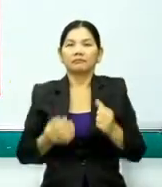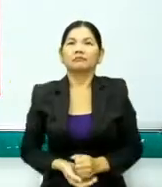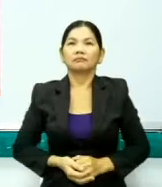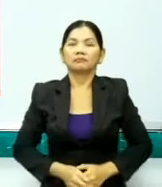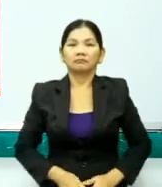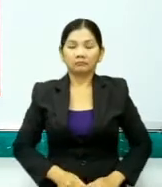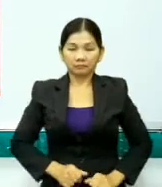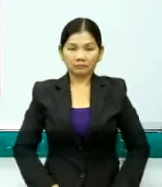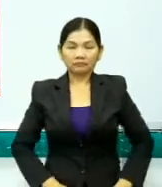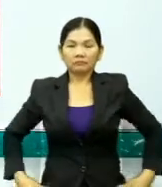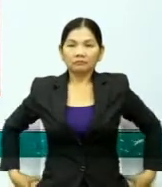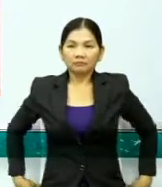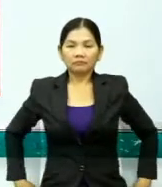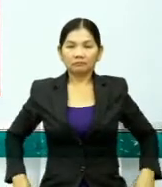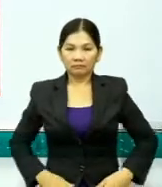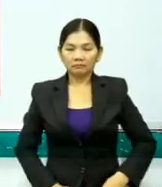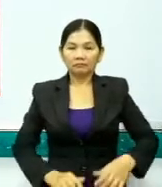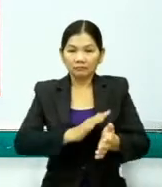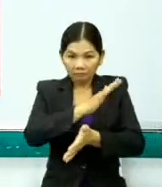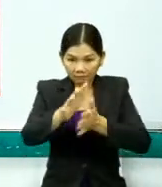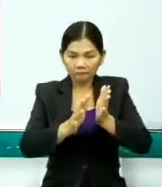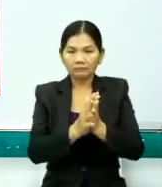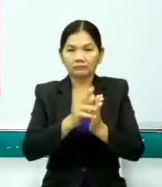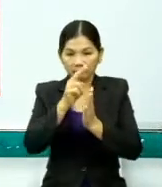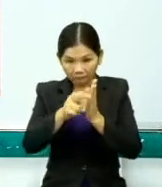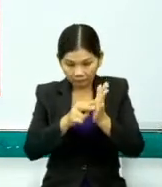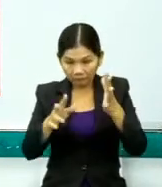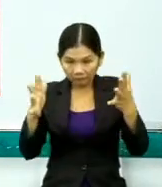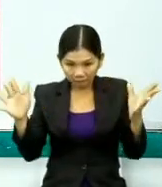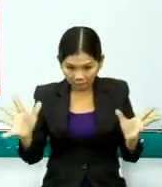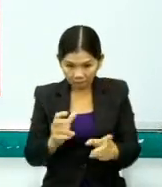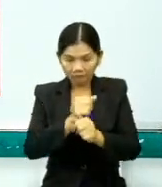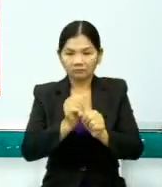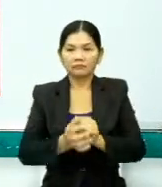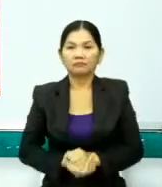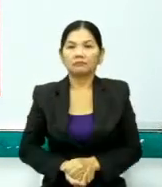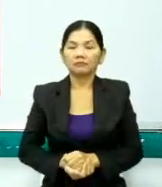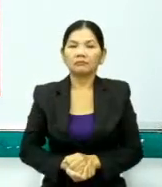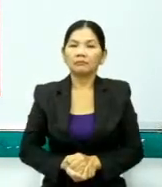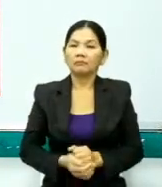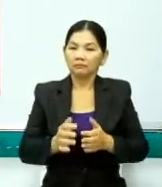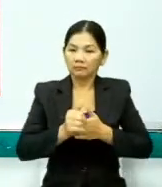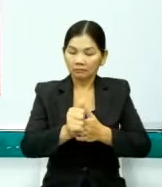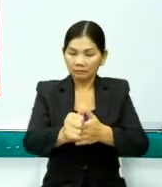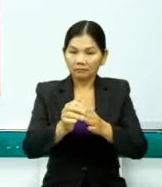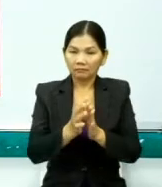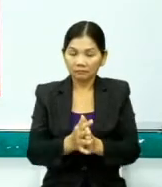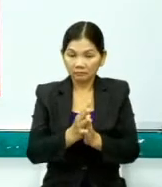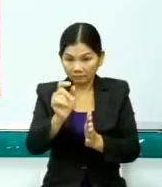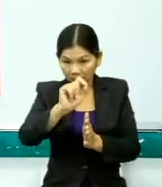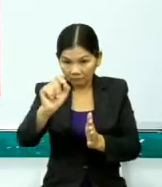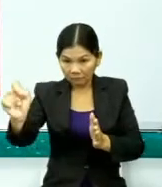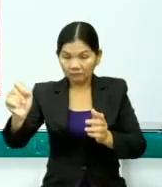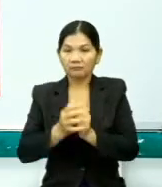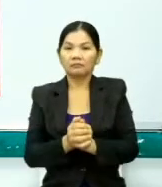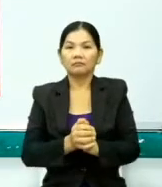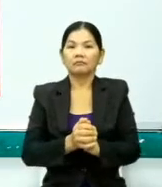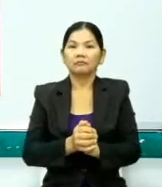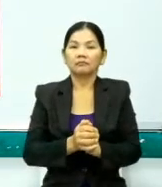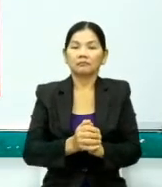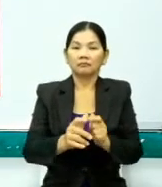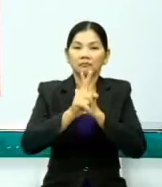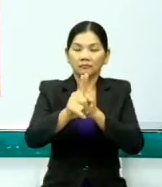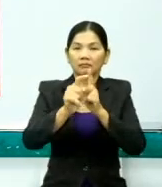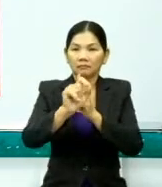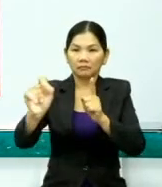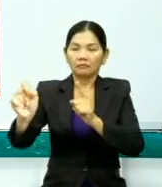chà, ọc con, dân dương bán, ăn ạ tập bọt chọp hời, để lấy nẹ cổ nâng ngom con, tơ sơ xế tạm án vinh